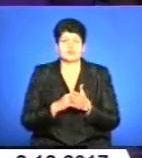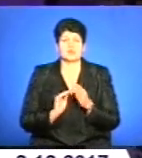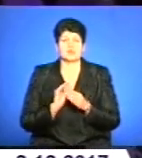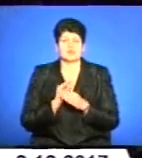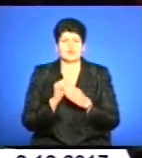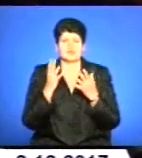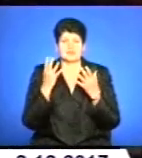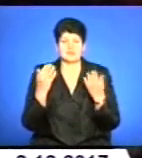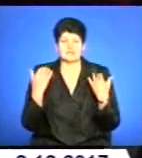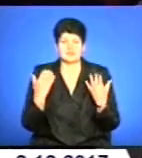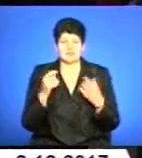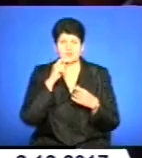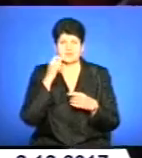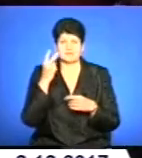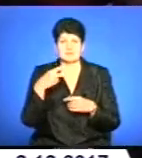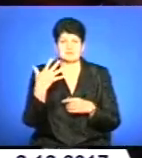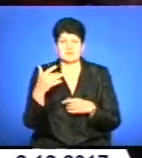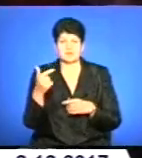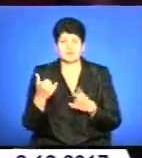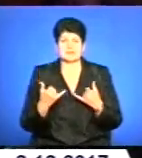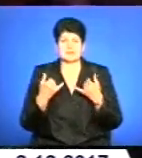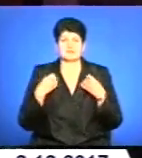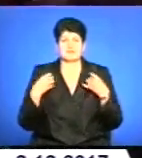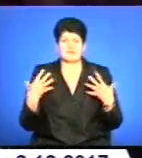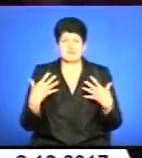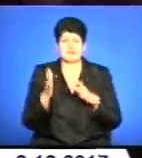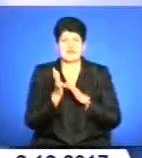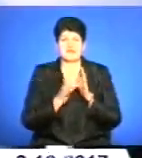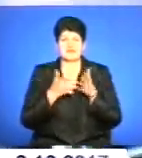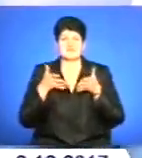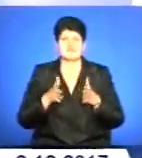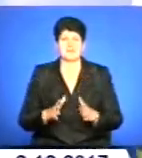Україні, 25 грудня, для святкування Різдва.